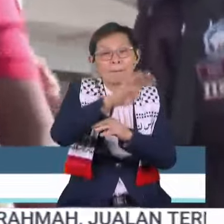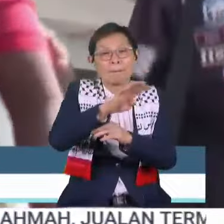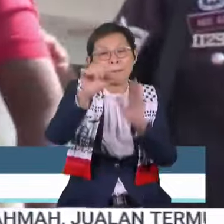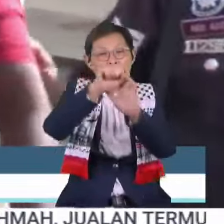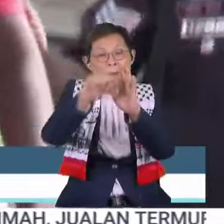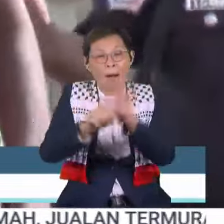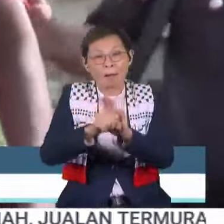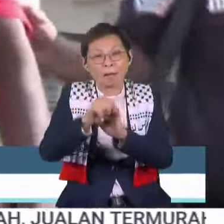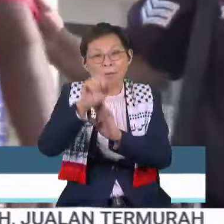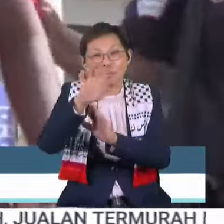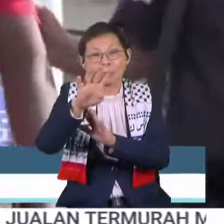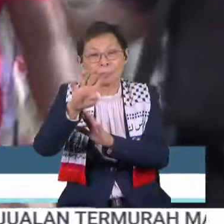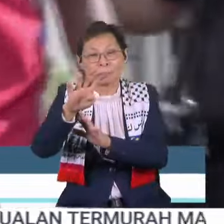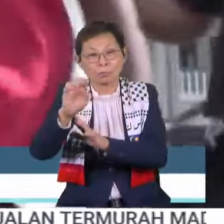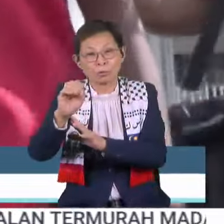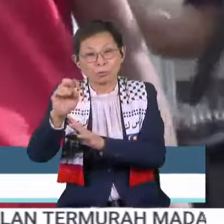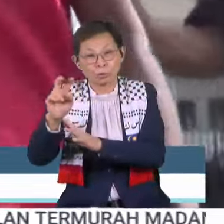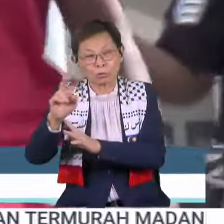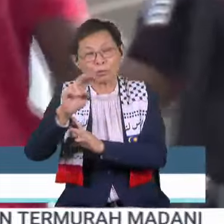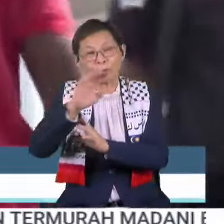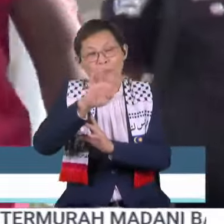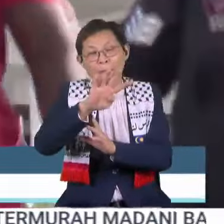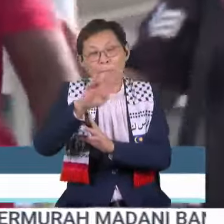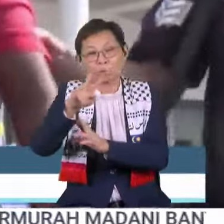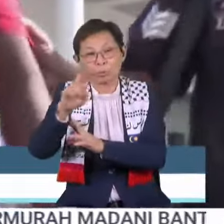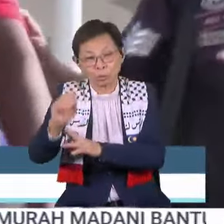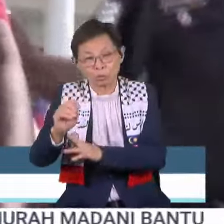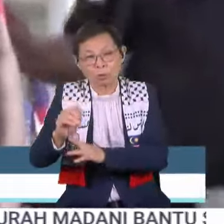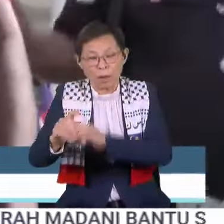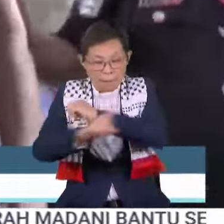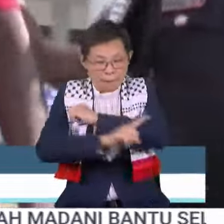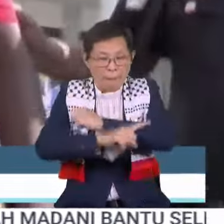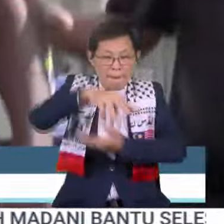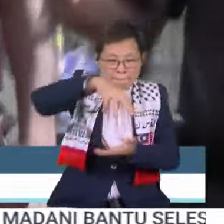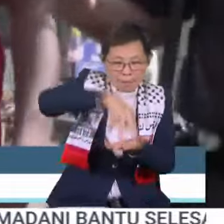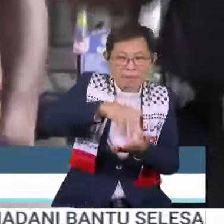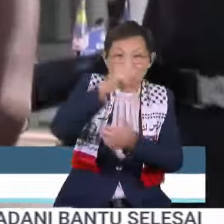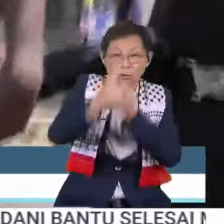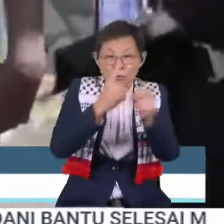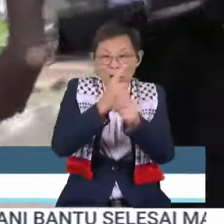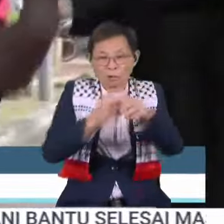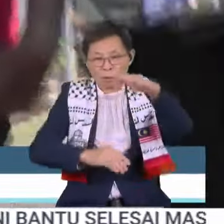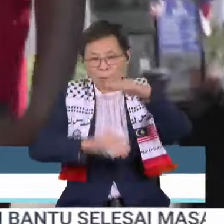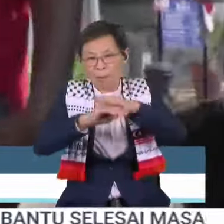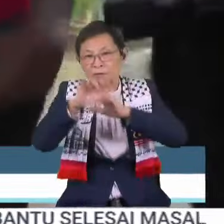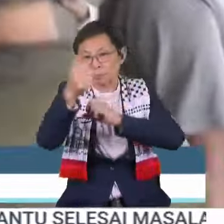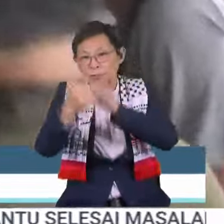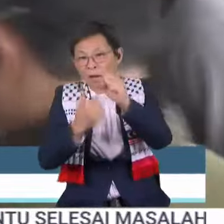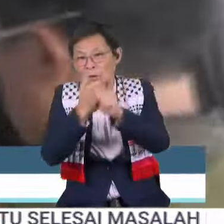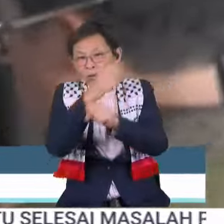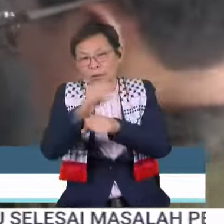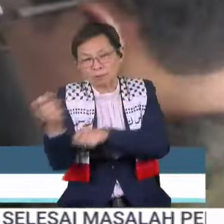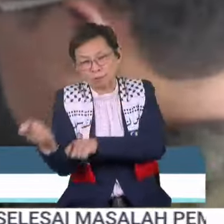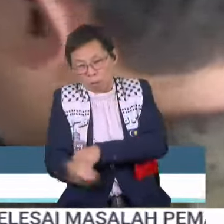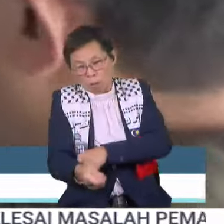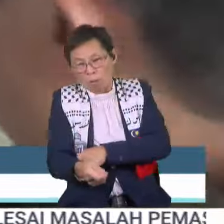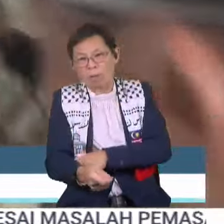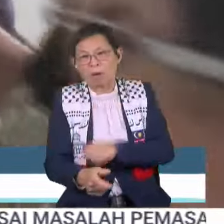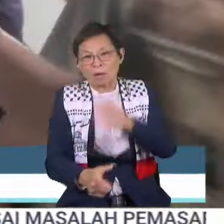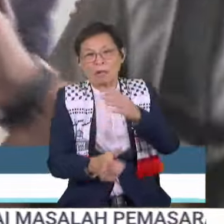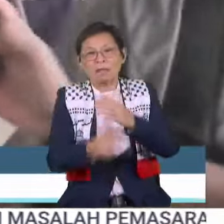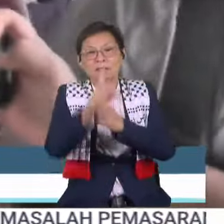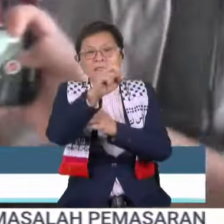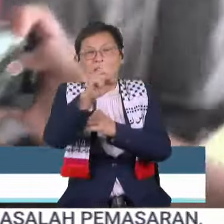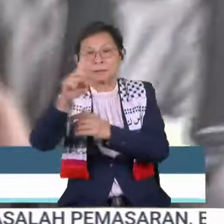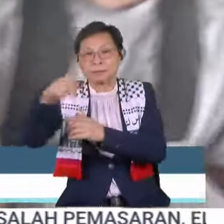keseksaan yang memperuntukkan hukuman penjara minimum satu tahun atau maksimum 10 tahun dan dengan sebatan timbalan